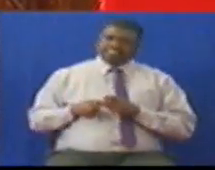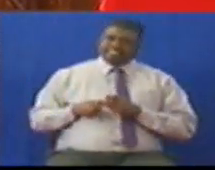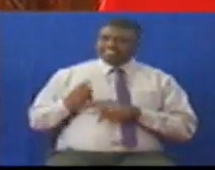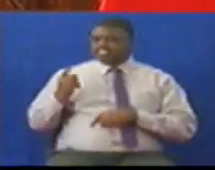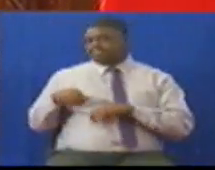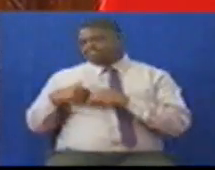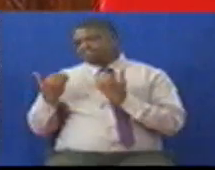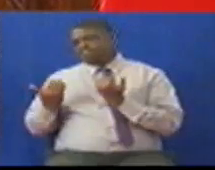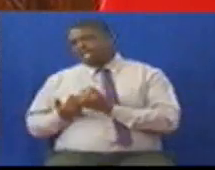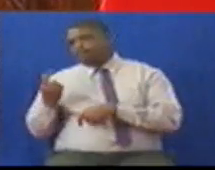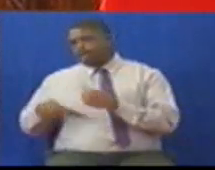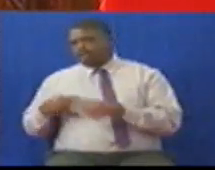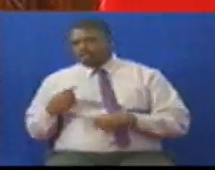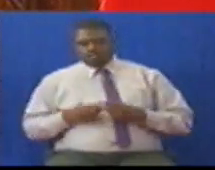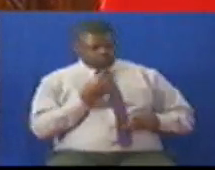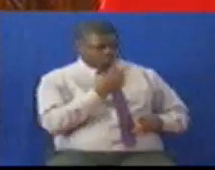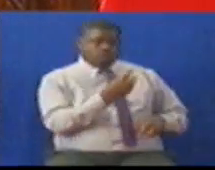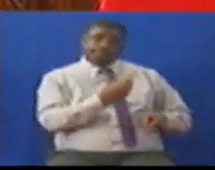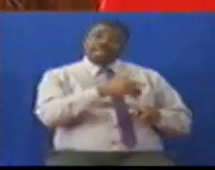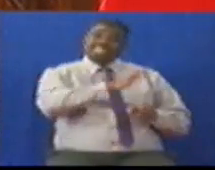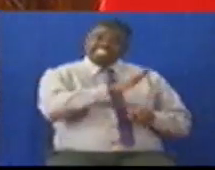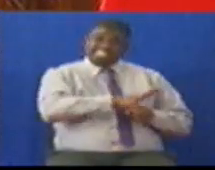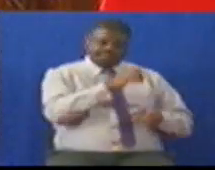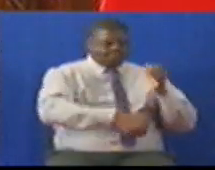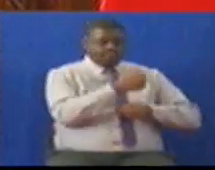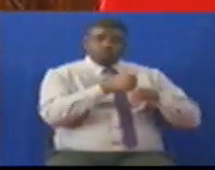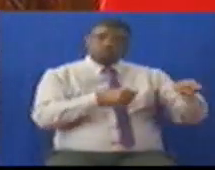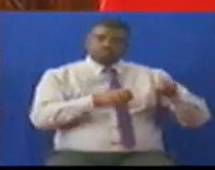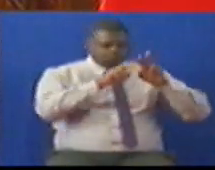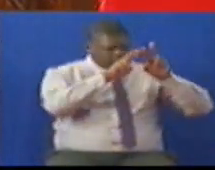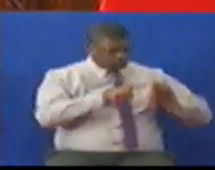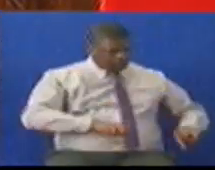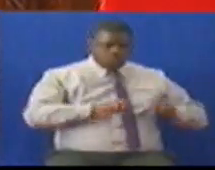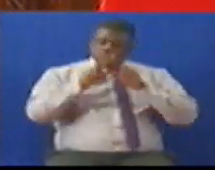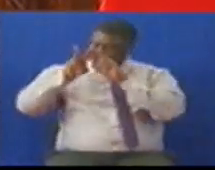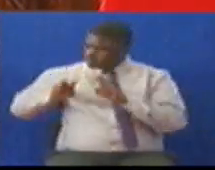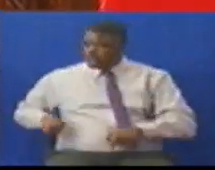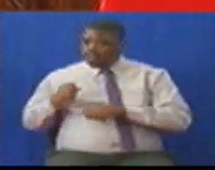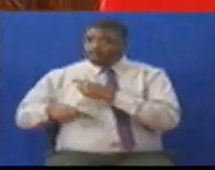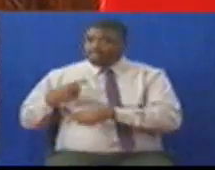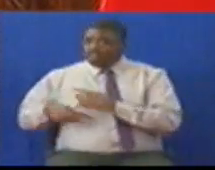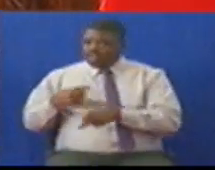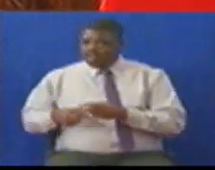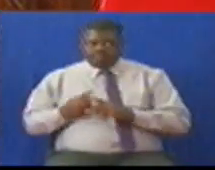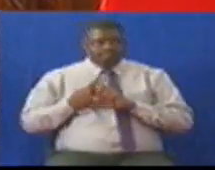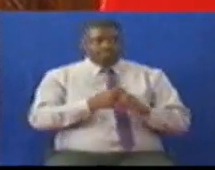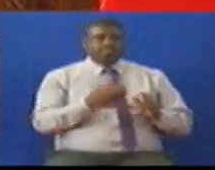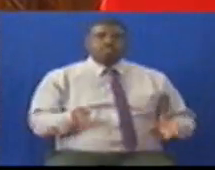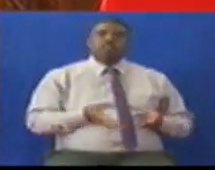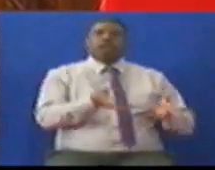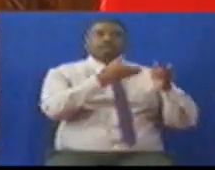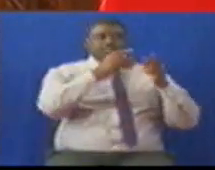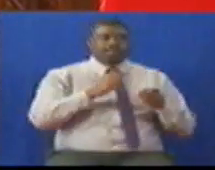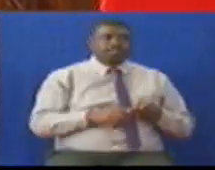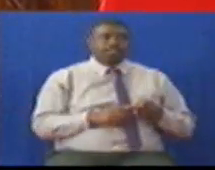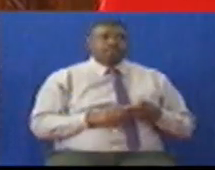wa vyama. Tumeshuhudia mara kadhaa viongozi hao wakiwa katika ukaguzi wa miradi au ufuatiliaji wa maendeleo ya waziri mkuu au maelekezo ya